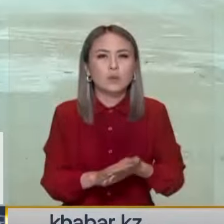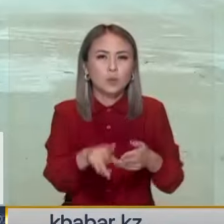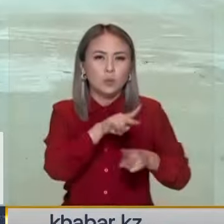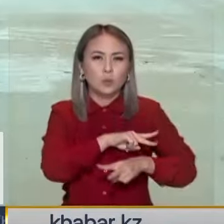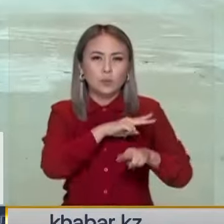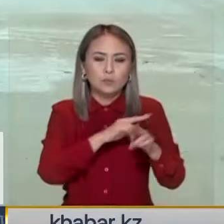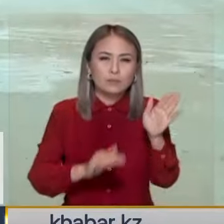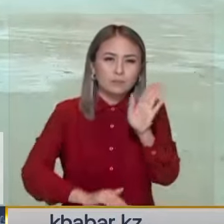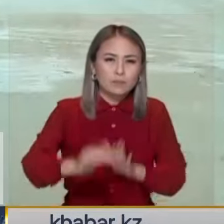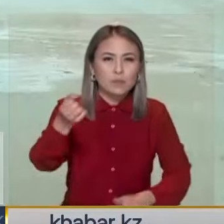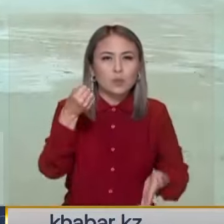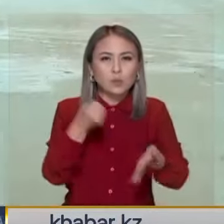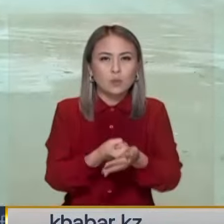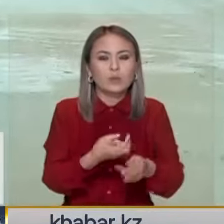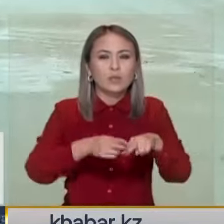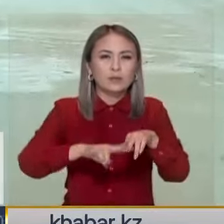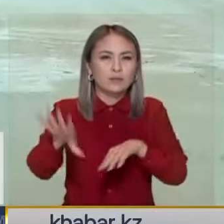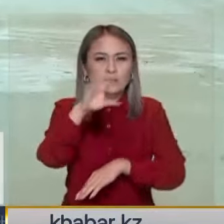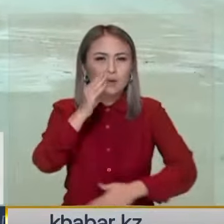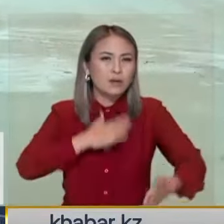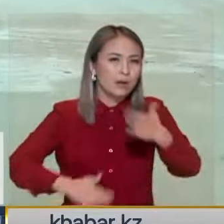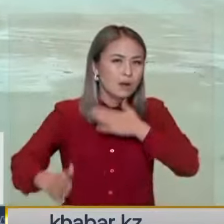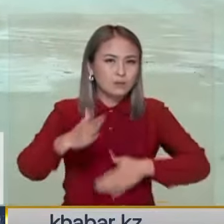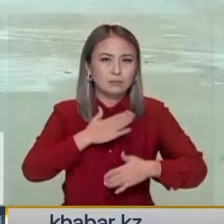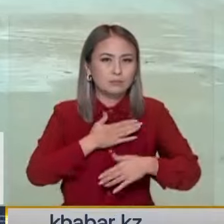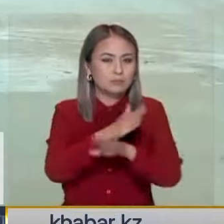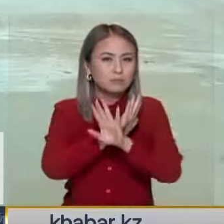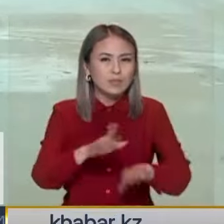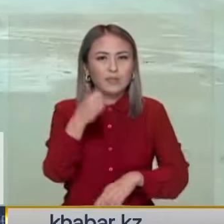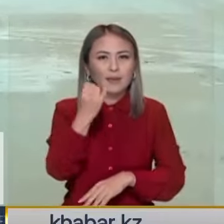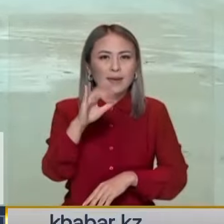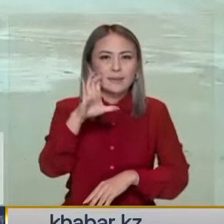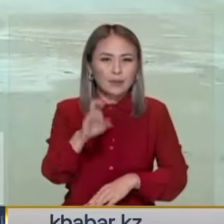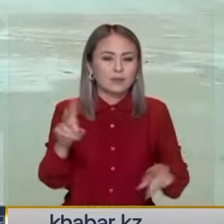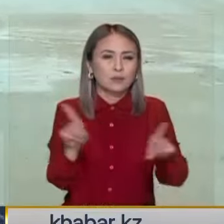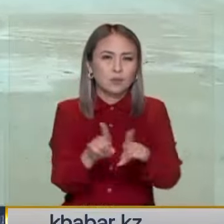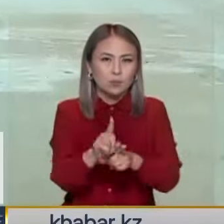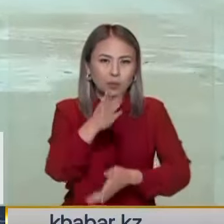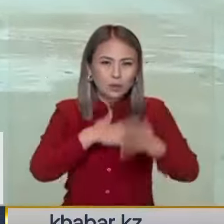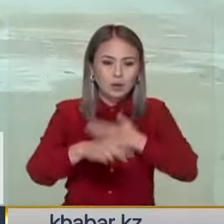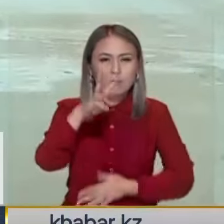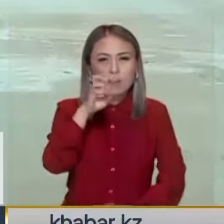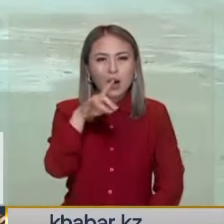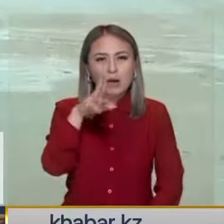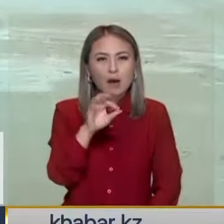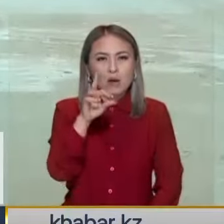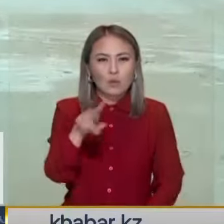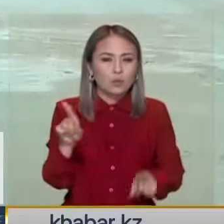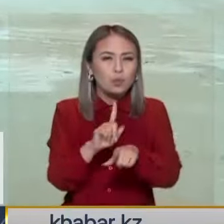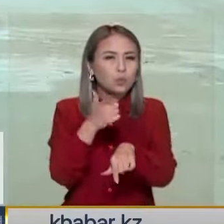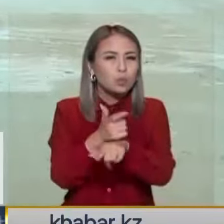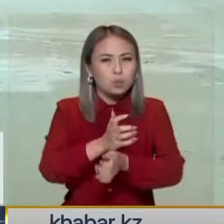деген баладан еңкейген кәріге дейін қуанудамыз. Біз ғана емес, Зайсанда қуанып жатыр, Марқакөлде қуанып жатыр. Өте